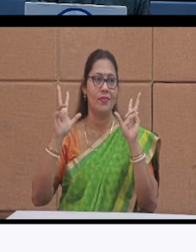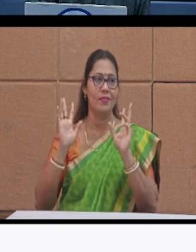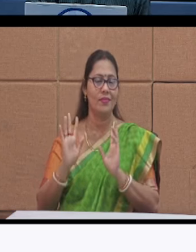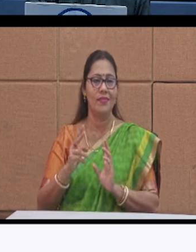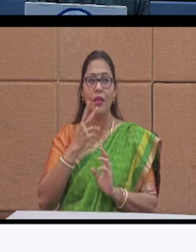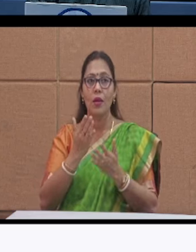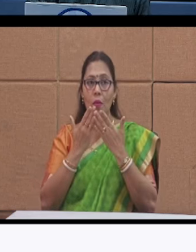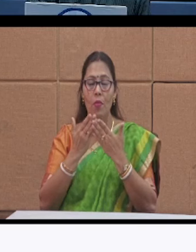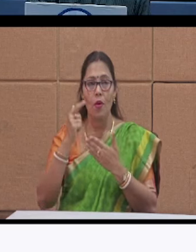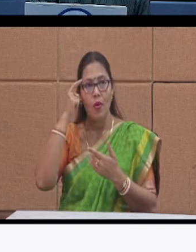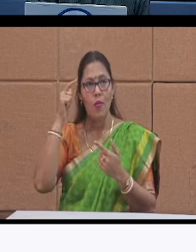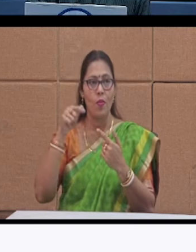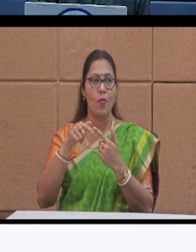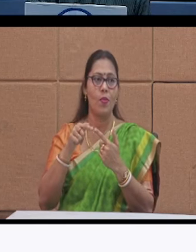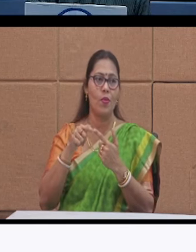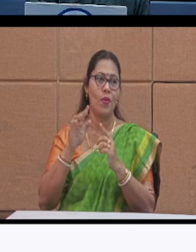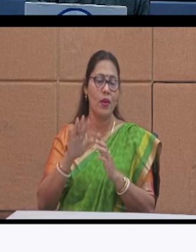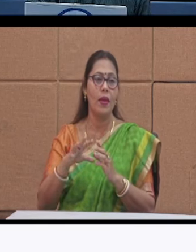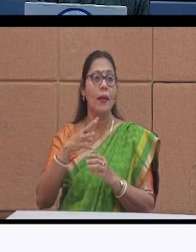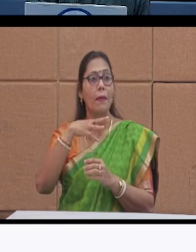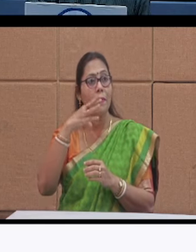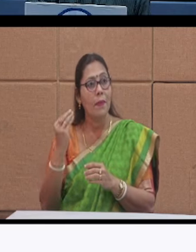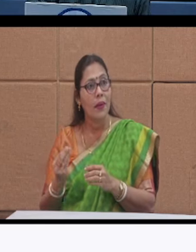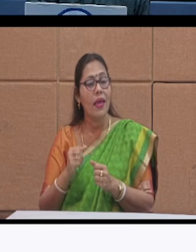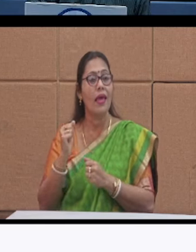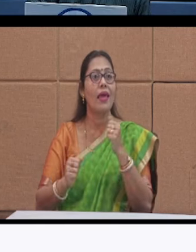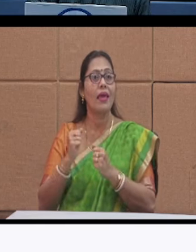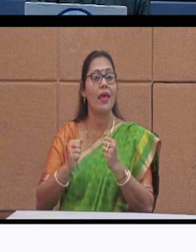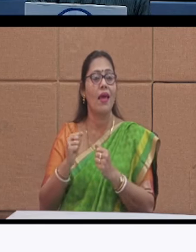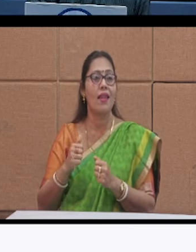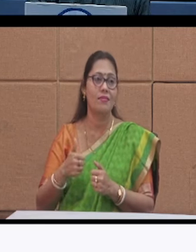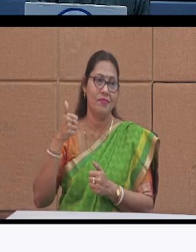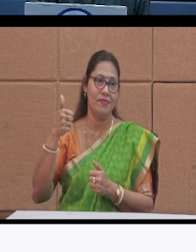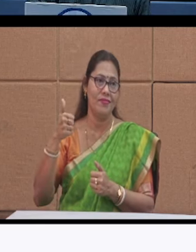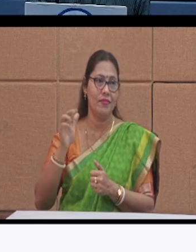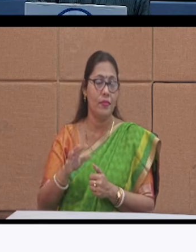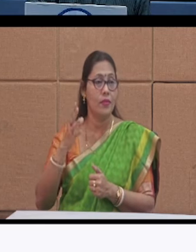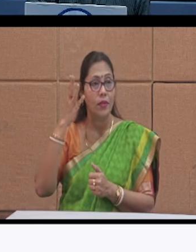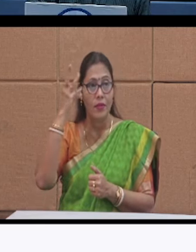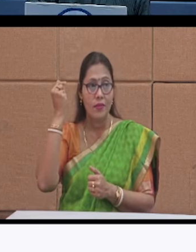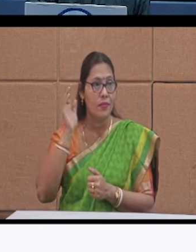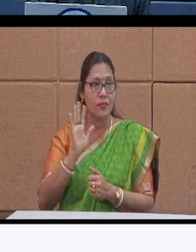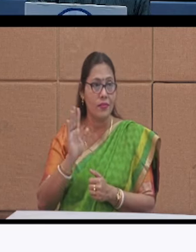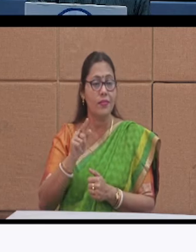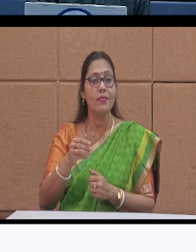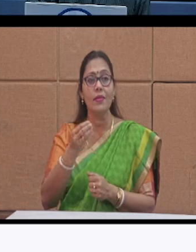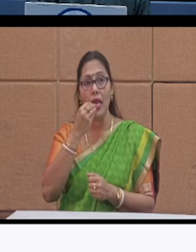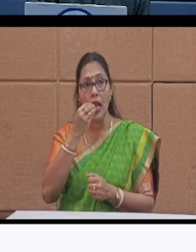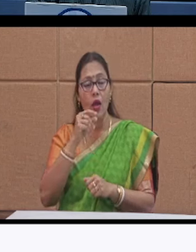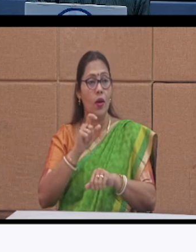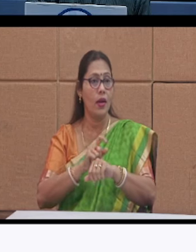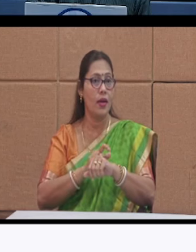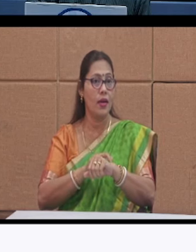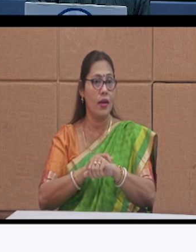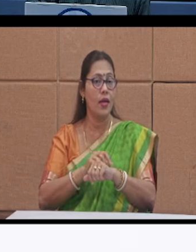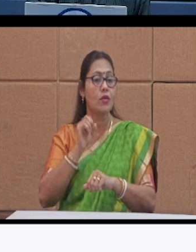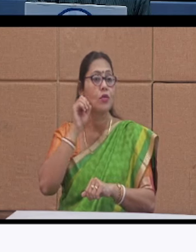পড়ায় তোমার মন বসবে বিকেলের খেলায় তুমি জিতে যাবে কিন্তু ভুলো না তোমার খাওয়ার সময়